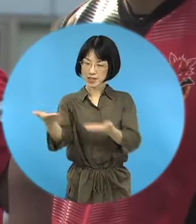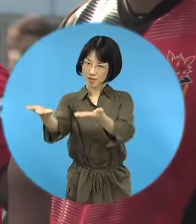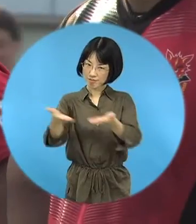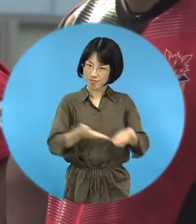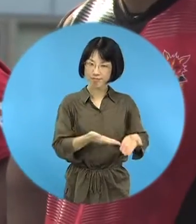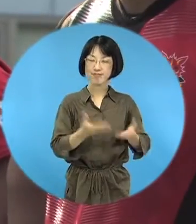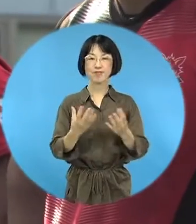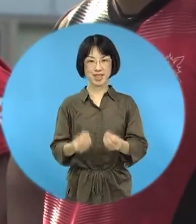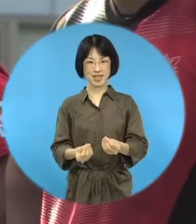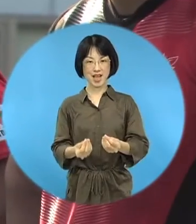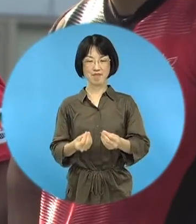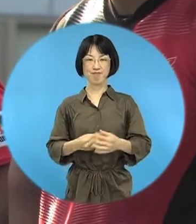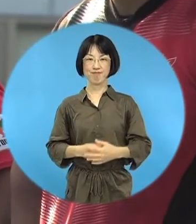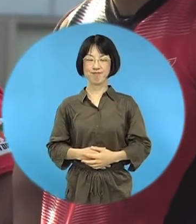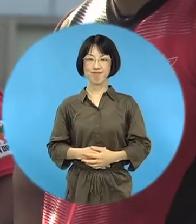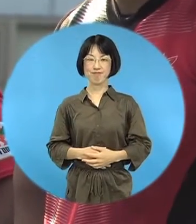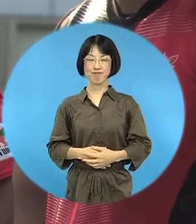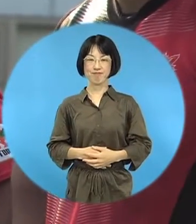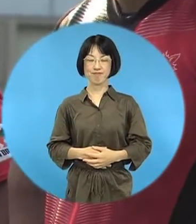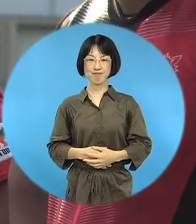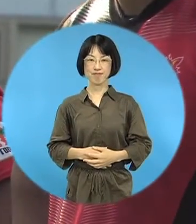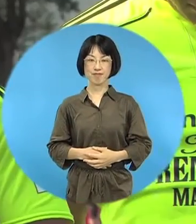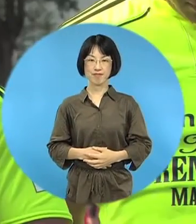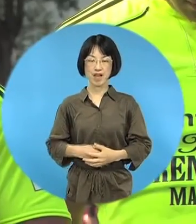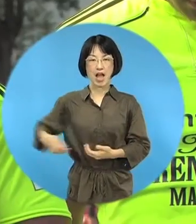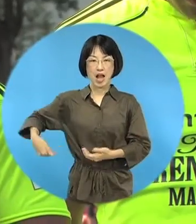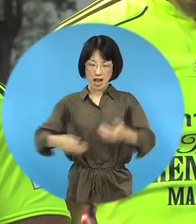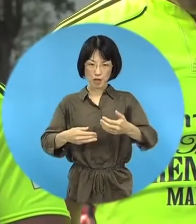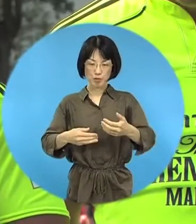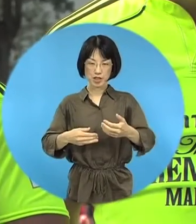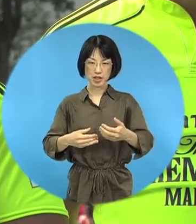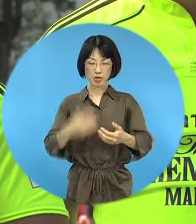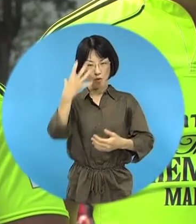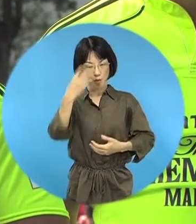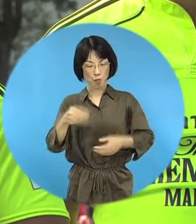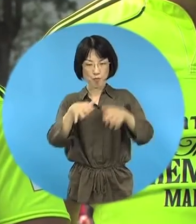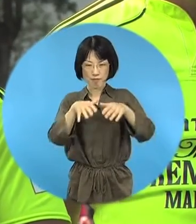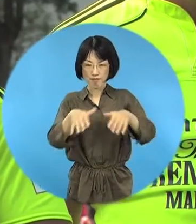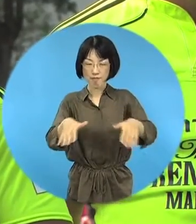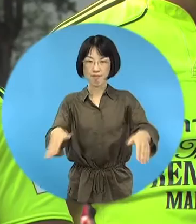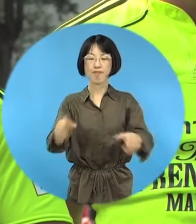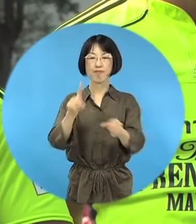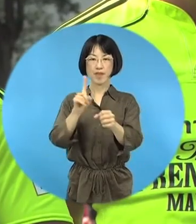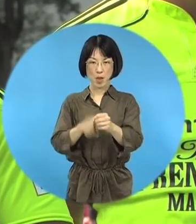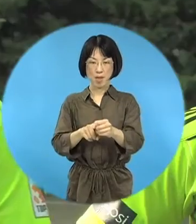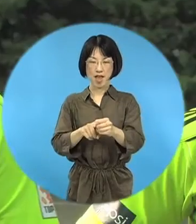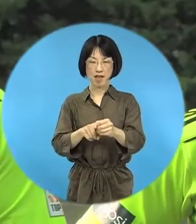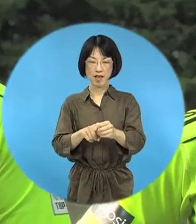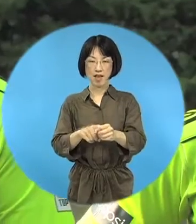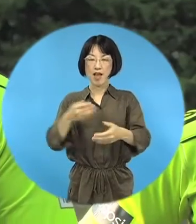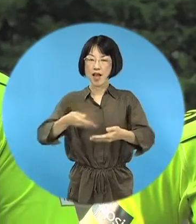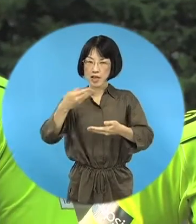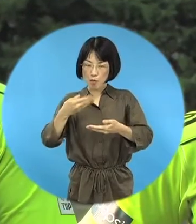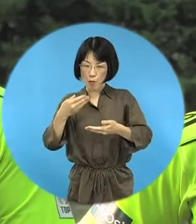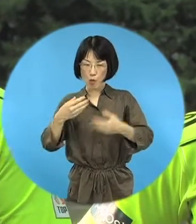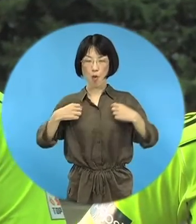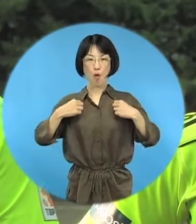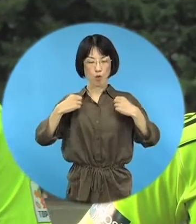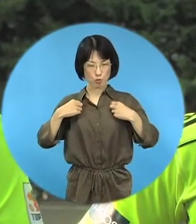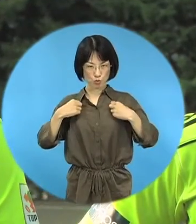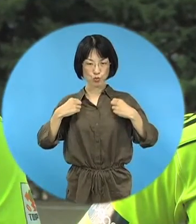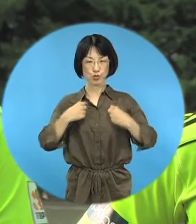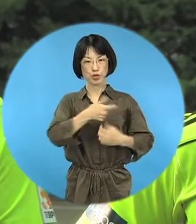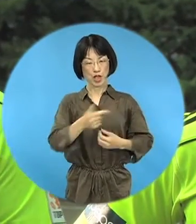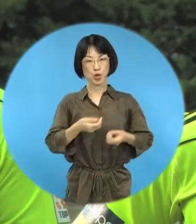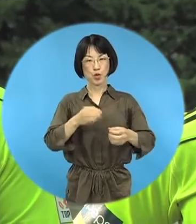待しました。会場ではラグビーを身近に感じ親しんでもらうためグッズ、飲食